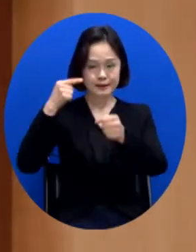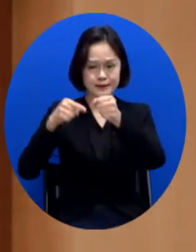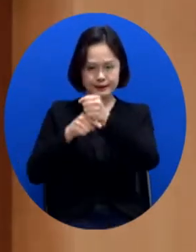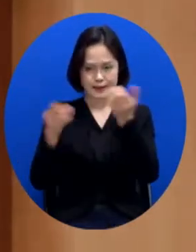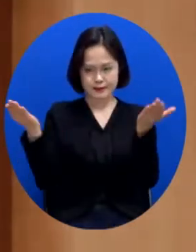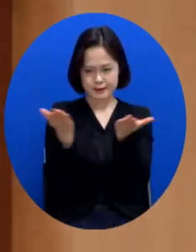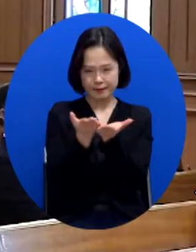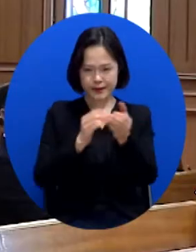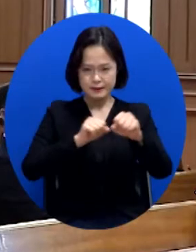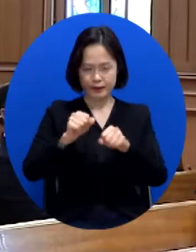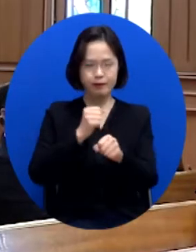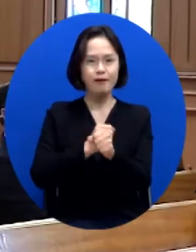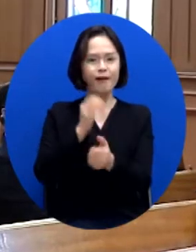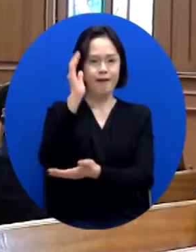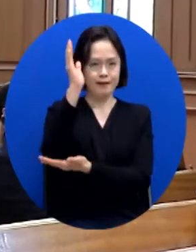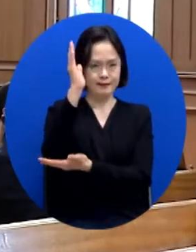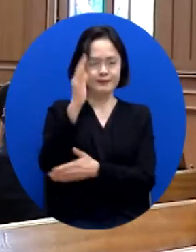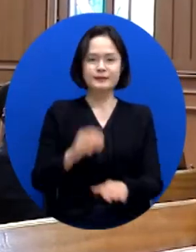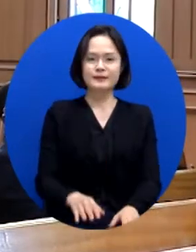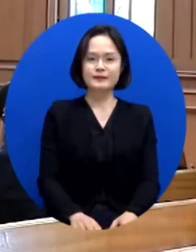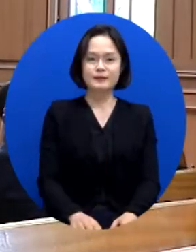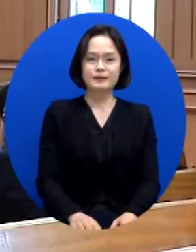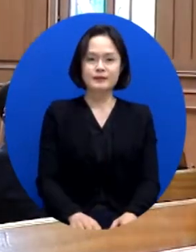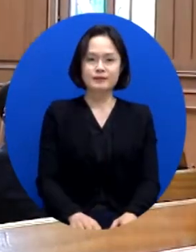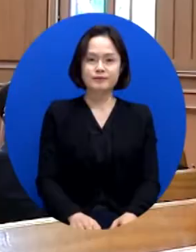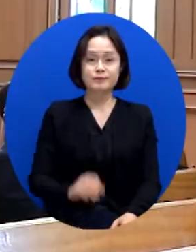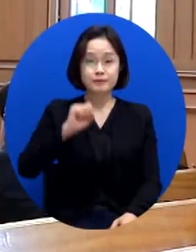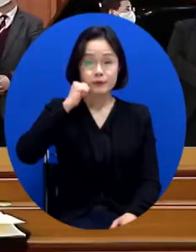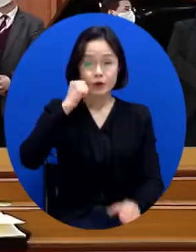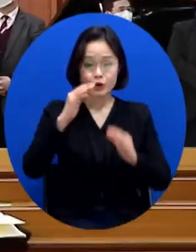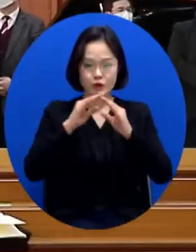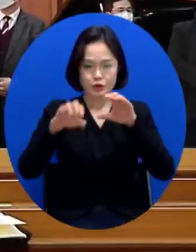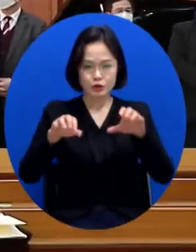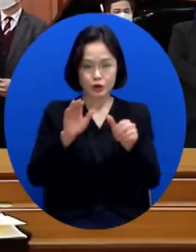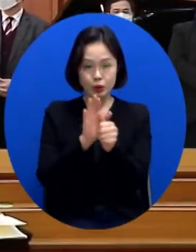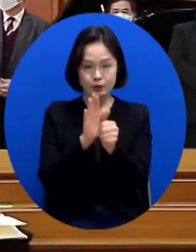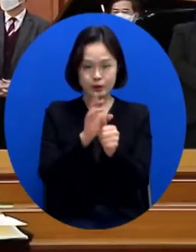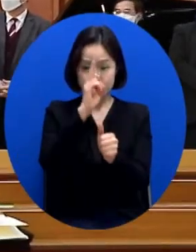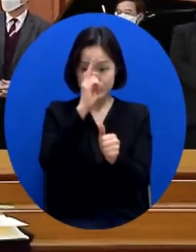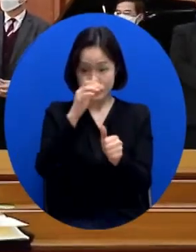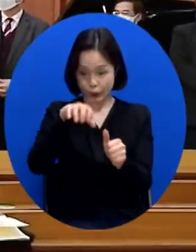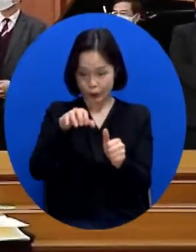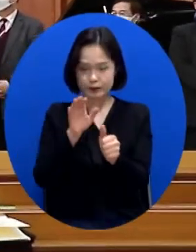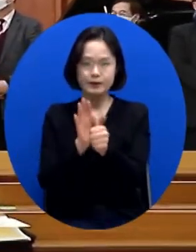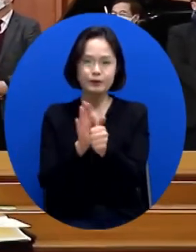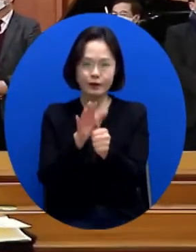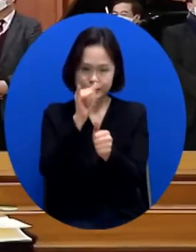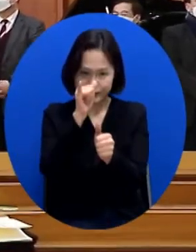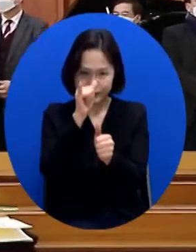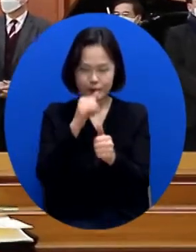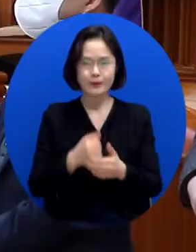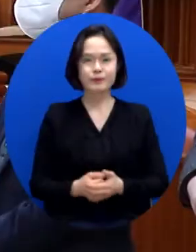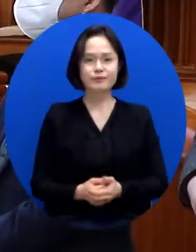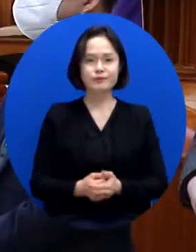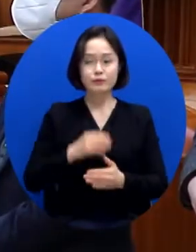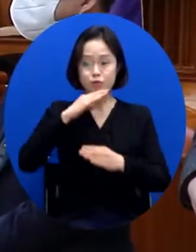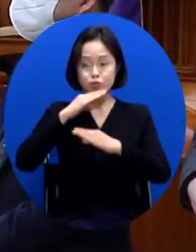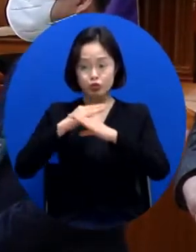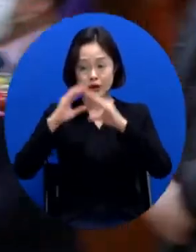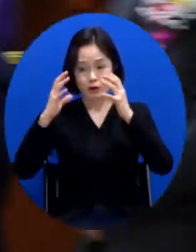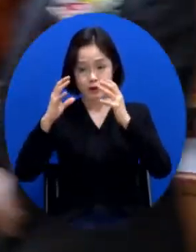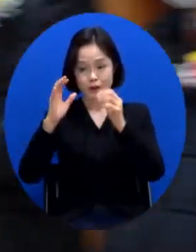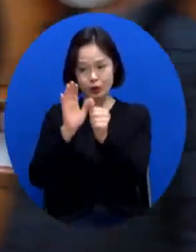변했습니다 헬머 처리 시간에는 어려운 이웃을 돕는 무상급식 소 지원과 기아 대책과 함께 한 북한 어린이 돕기